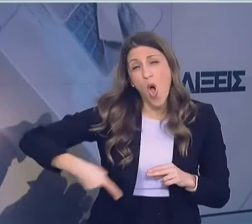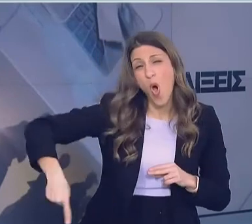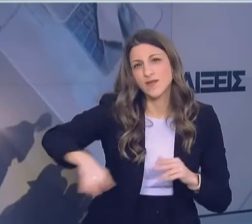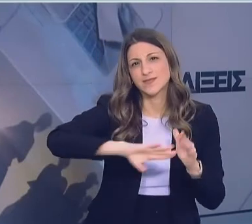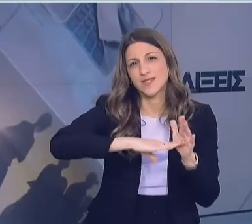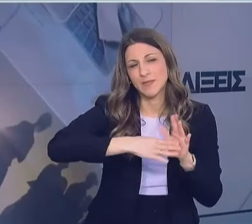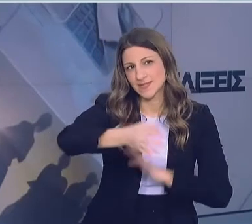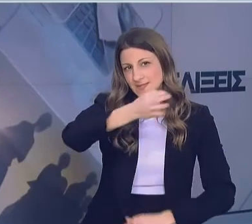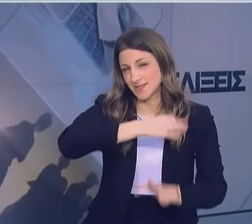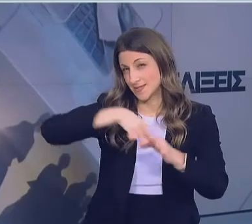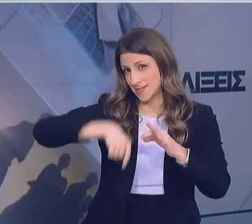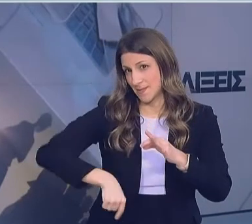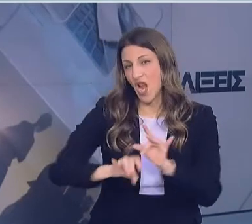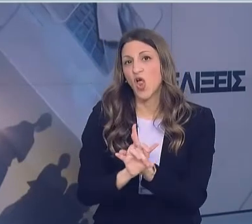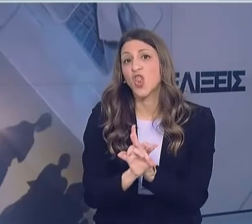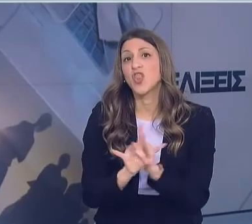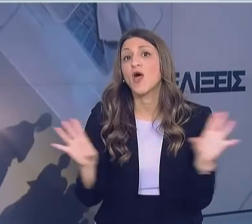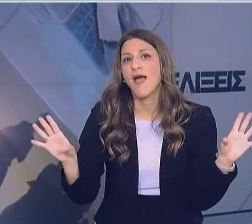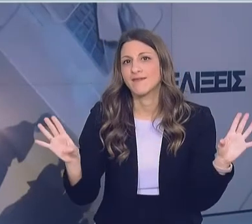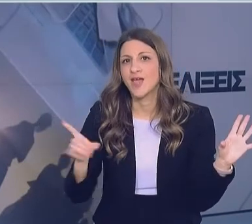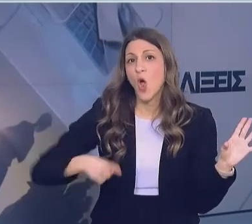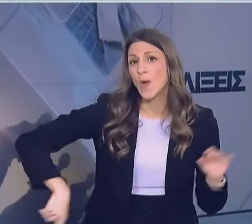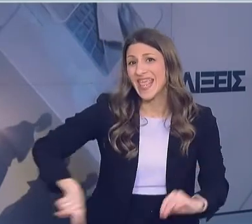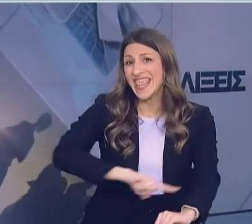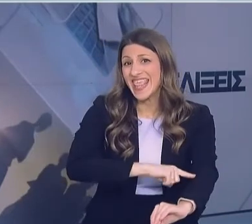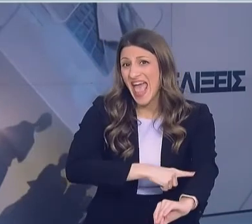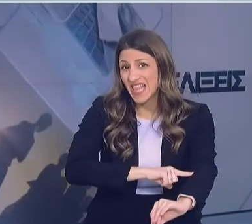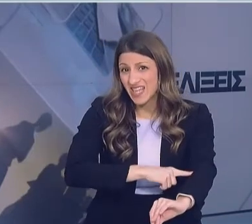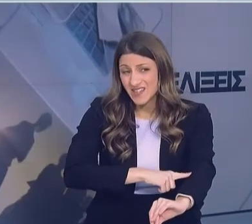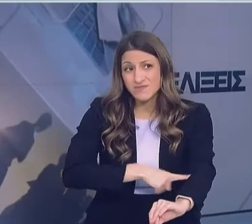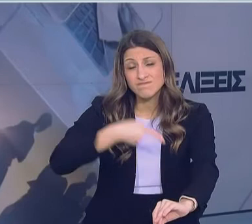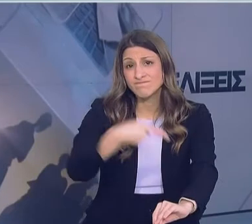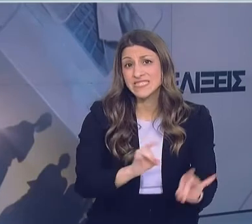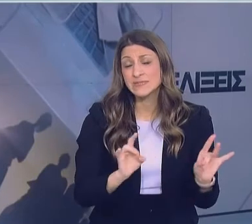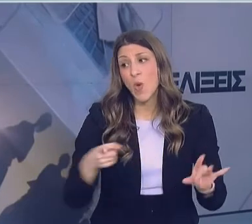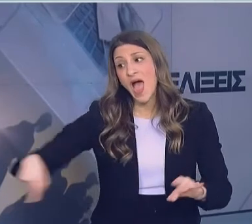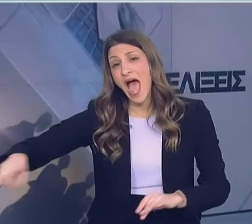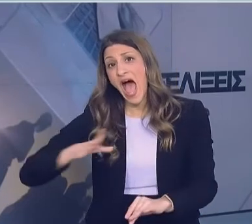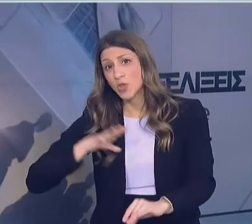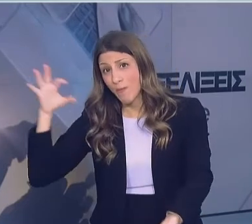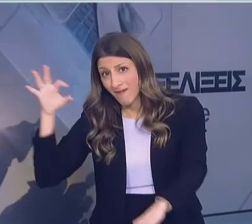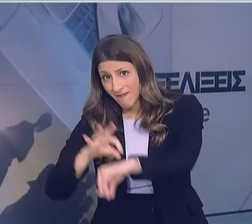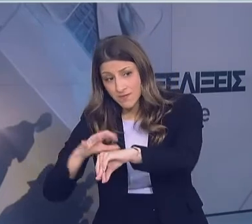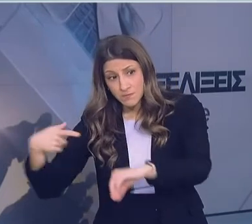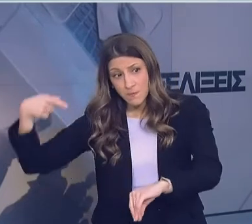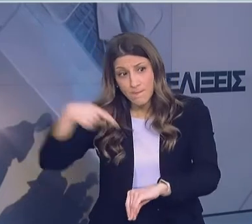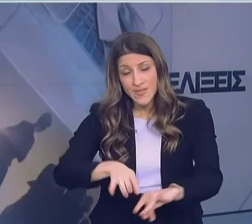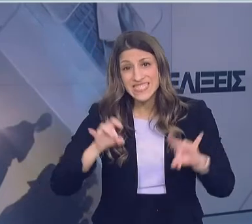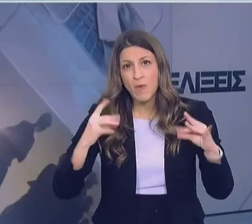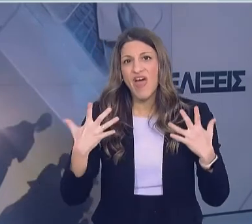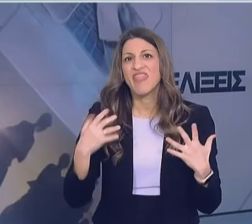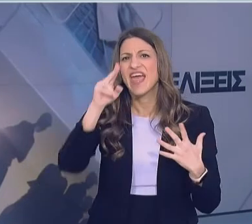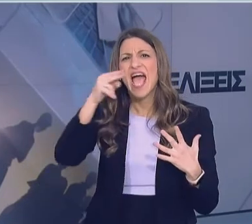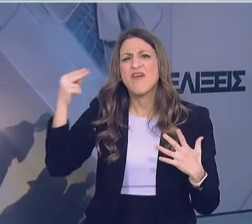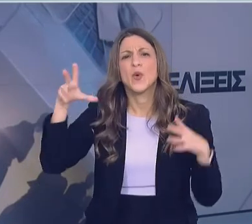που ανακοινώθηκαν σήμερα είναι δωρεάν για όλους τους πολίτες της χώρας και αυτό θέλω να το τονίσω. Τα 10 ευρώ που αναφέρατε αφορούν